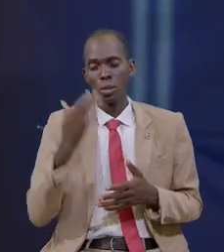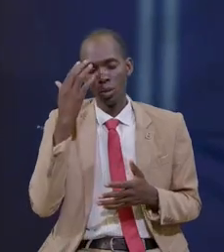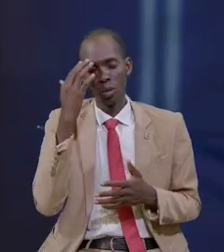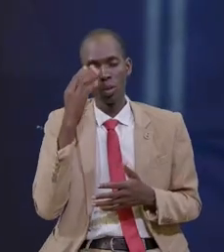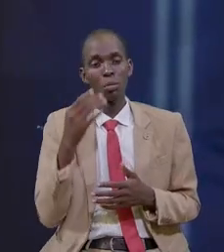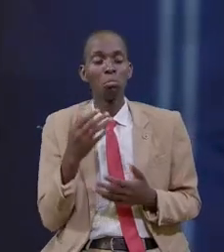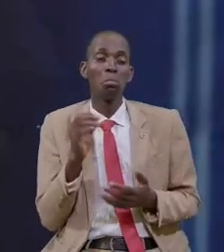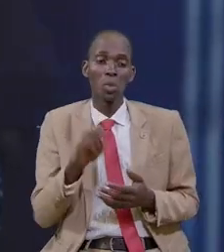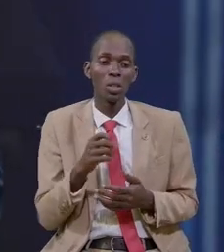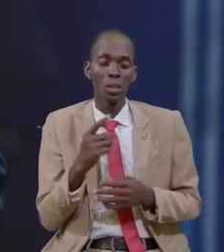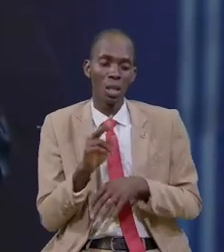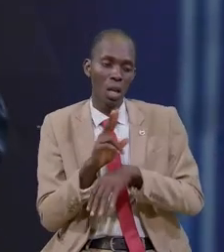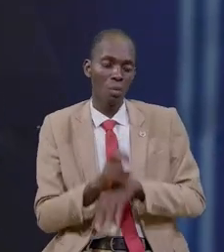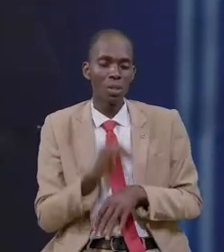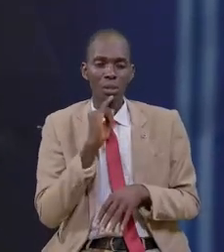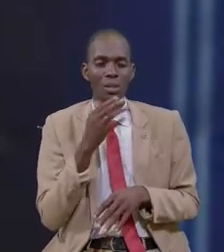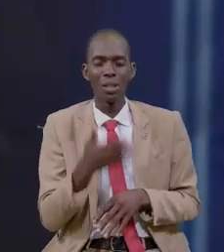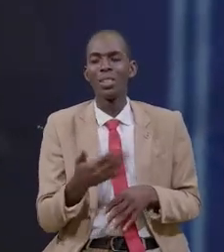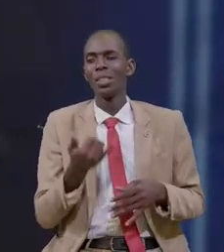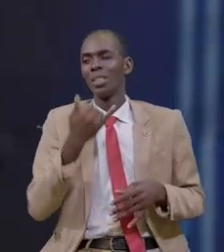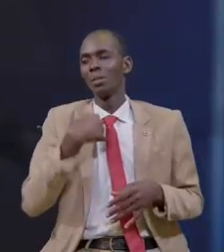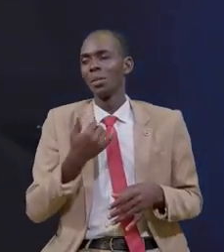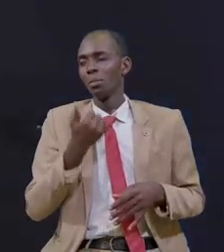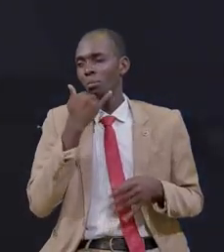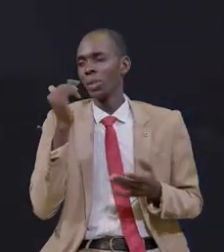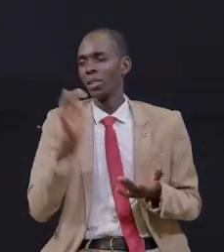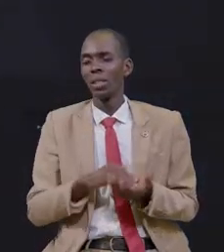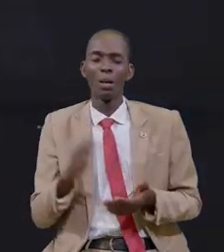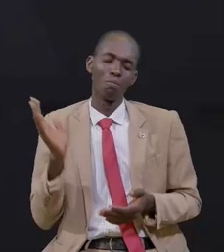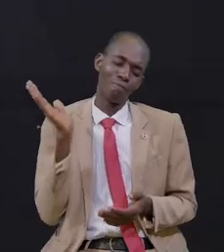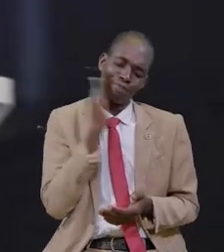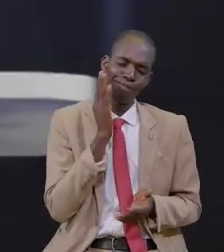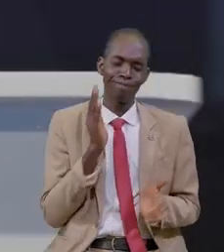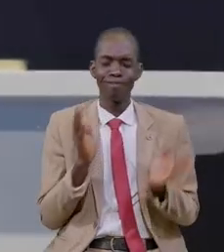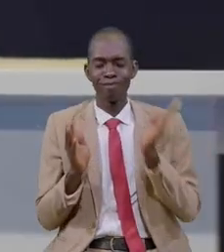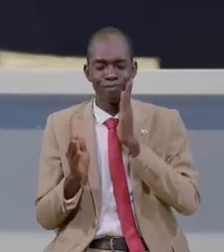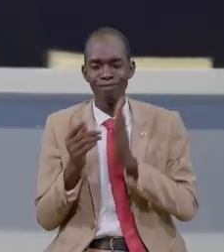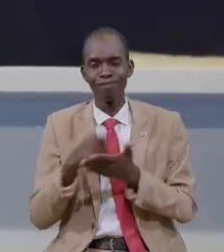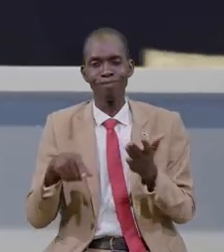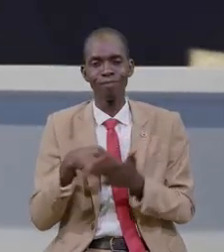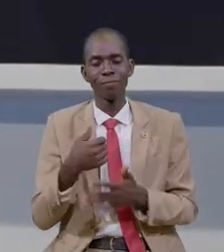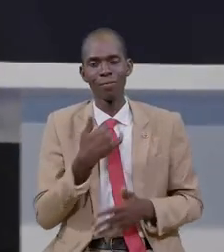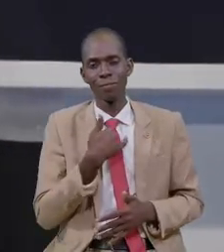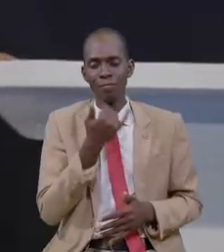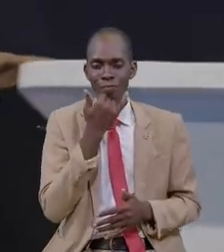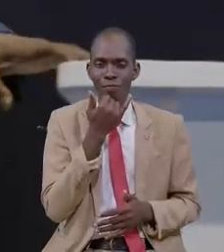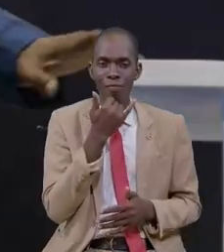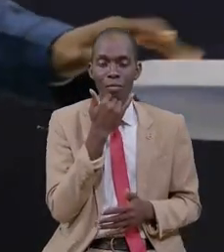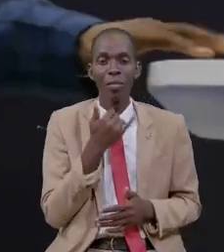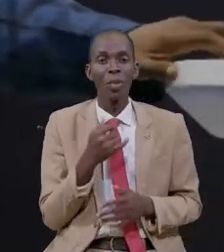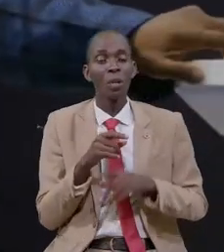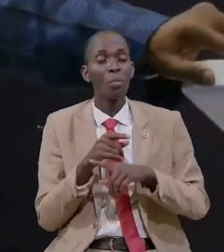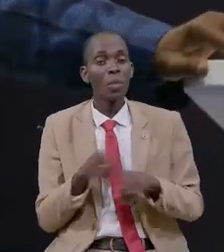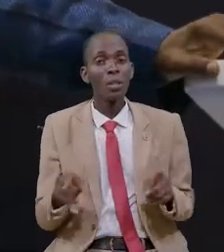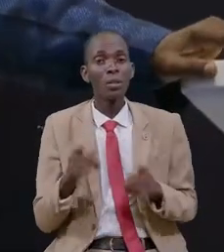l'habitude est là. Tu te gifles, tu roules par terre, tu fais ci, ceci. Tu ne parles pas à cette mauvaise habitude.